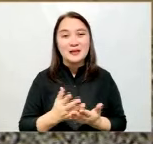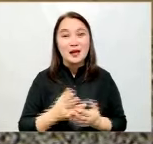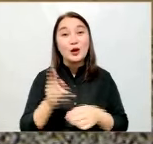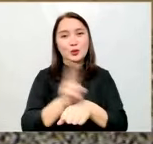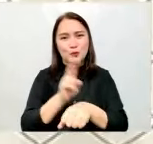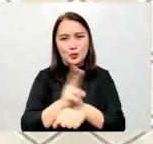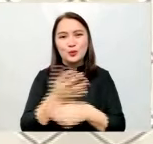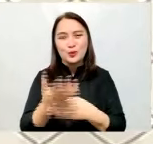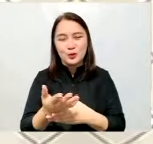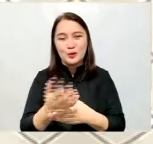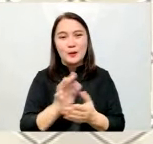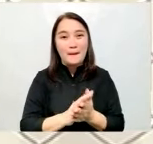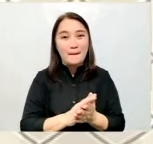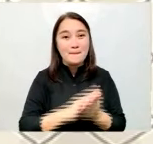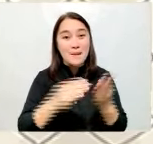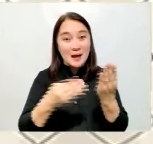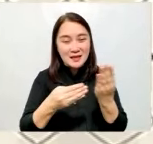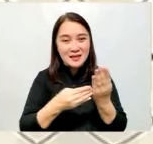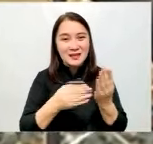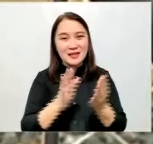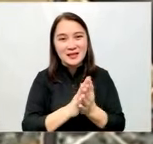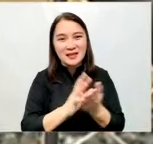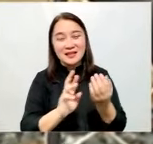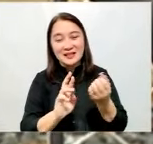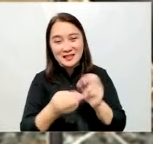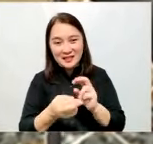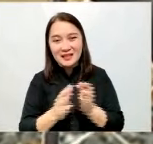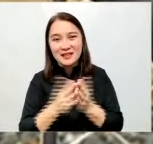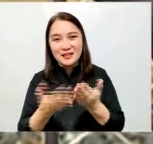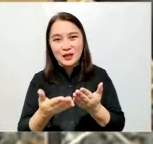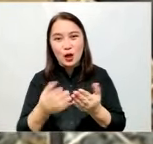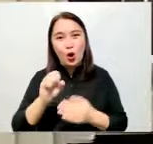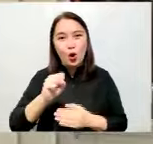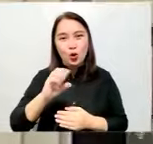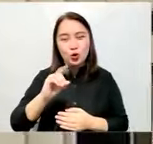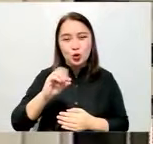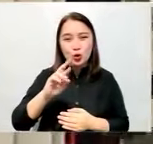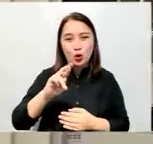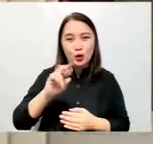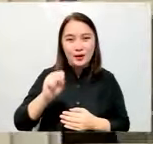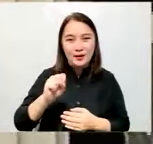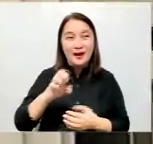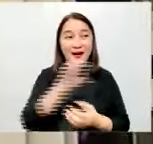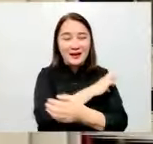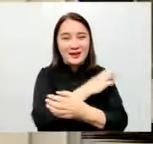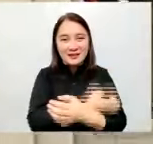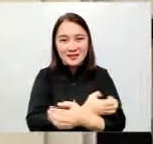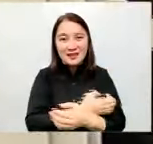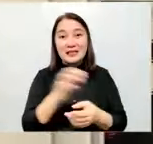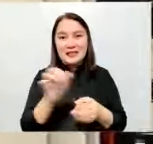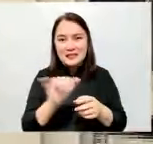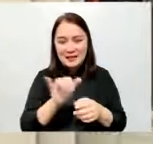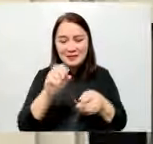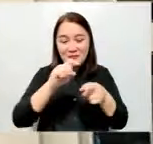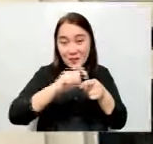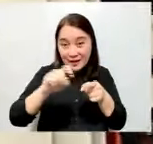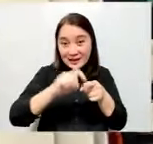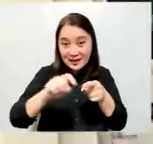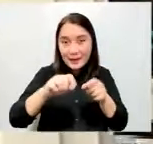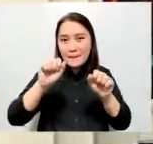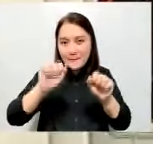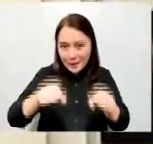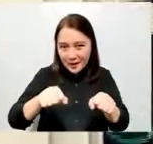na batteries mula sa EVs at solar energy. Bukod sa pag-recharge ng EVs, ang kuryente mula sa pasilidad ay kaya ring magpailaw